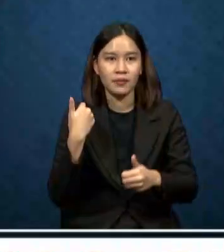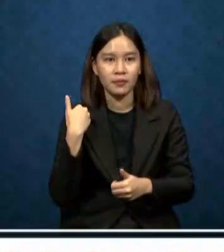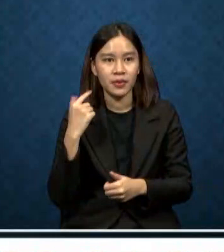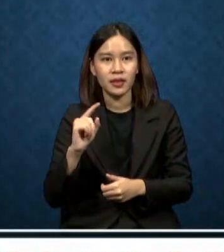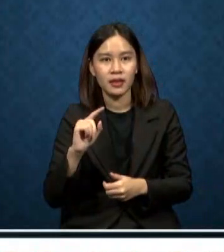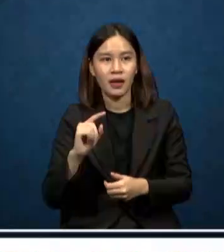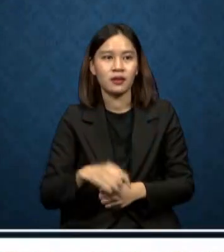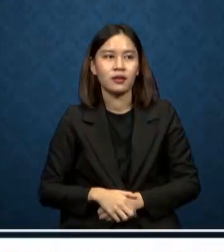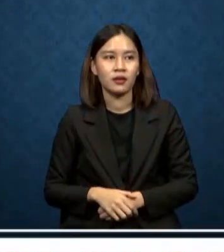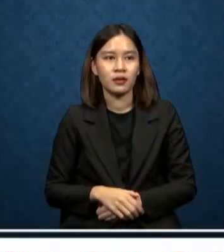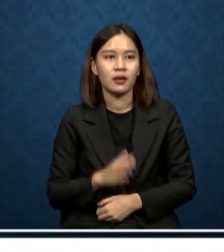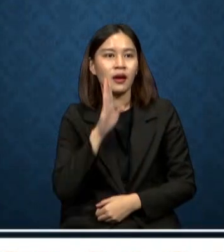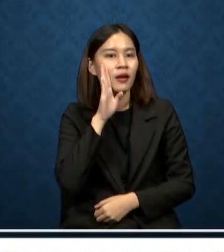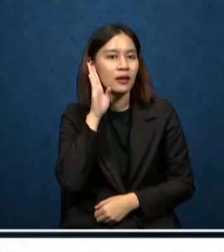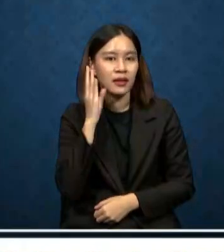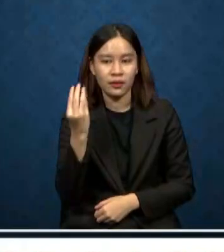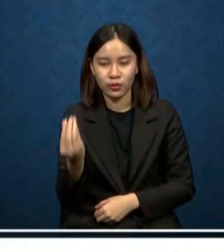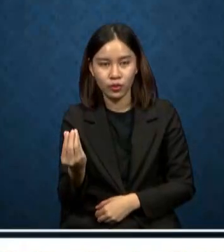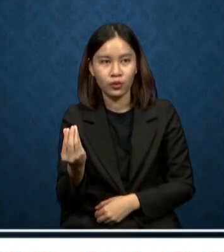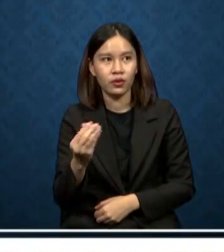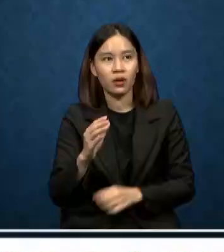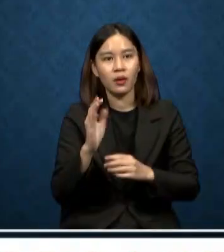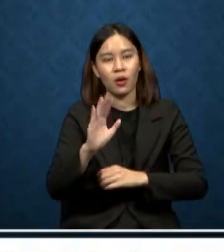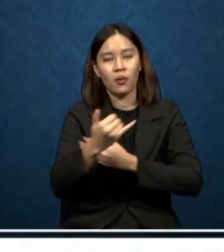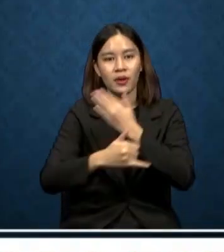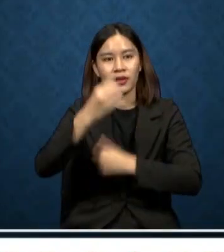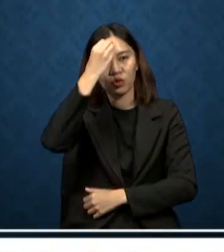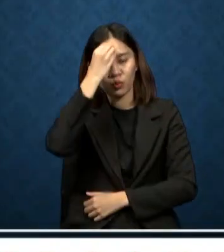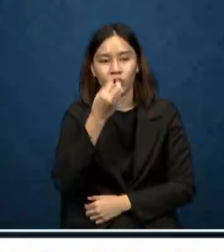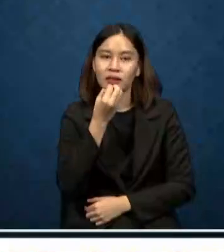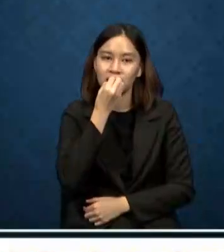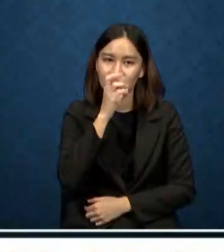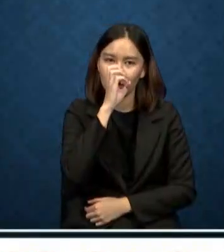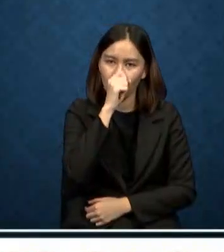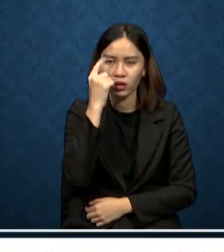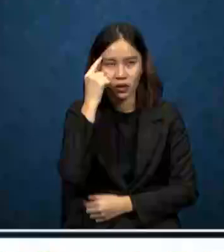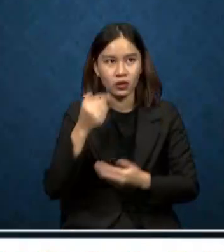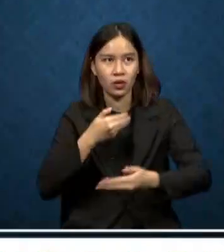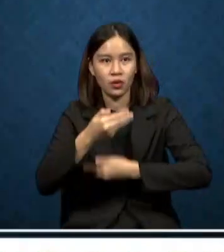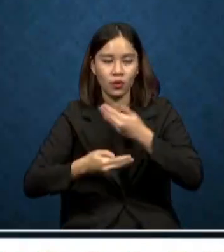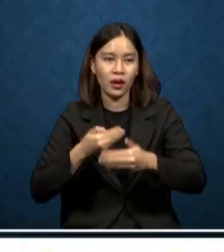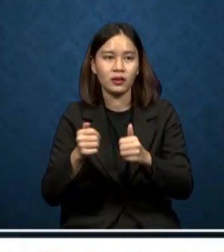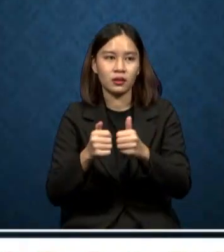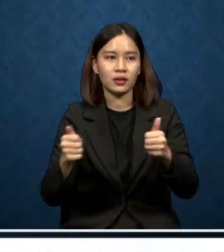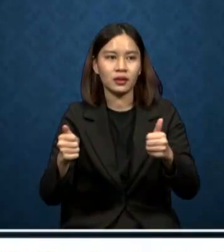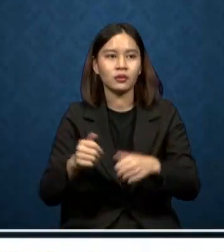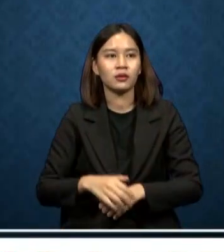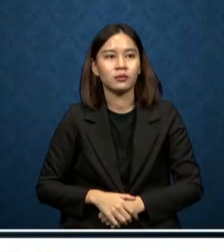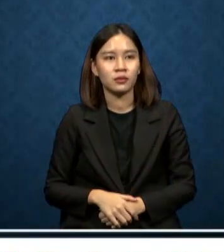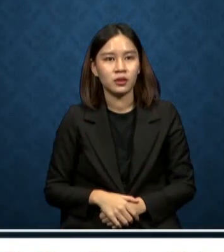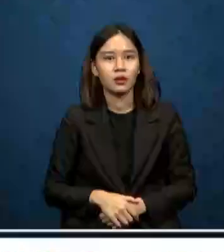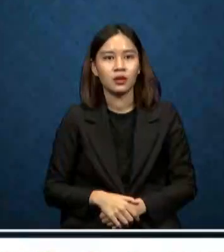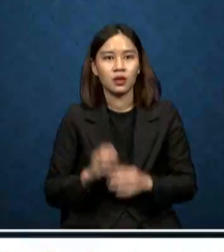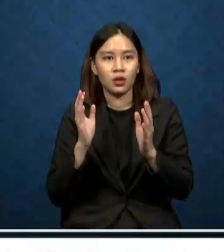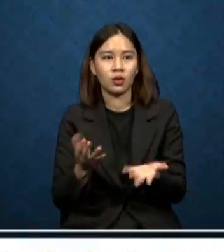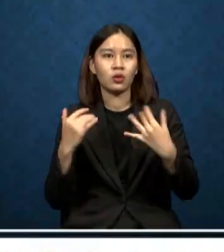ือเทศสายพันธ์เย็โมิกรีของญี่ปุ่นอัี้กลไปชิมดูก็ขายได้ราคาดีเช่นเดียวกันก็มีผู้ที่มา